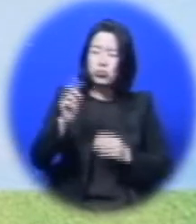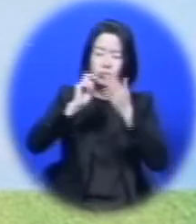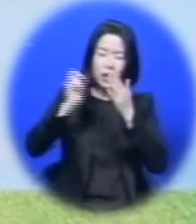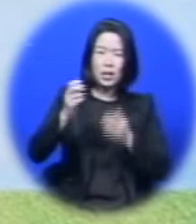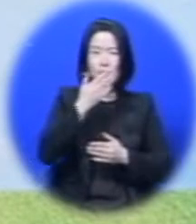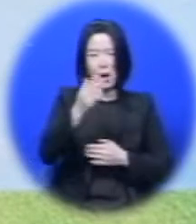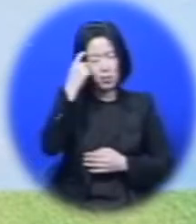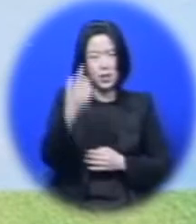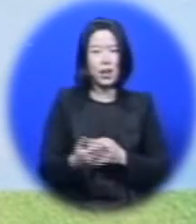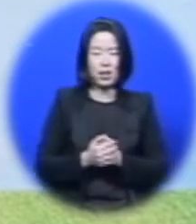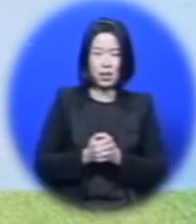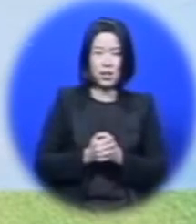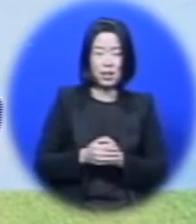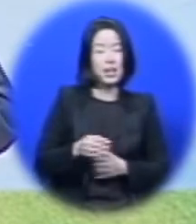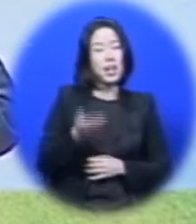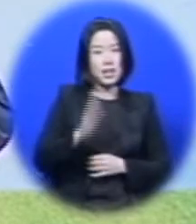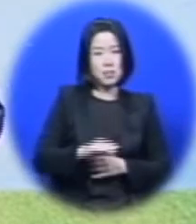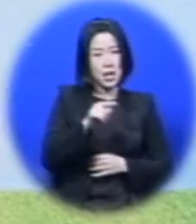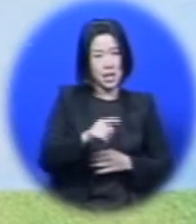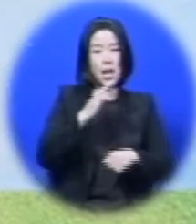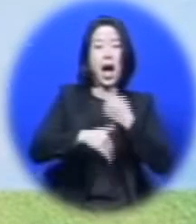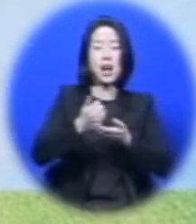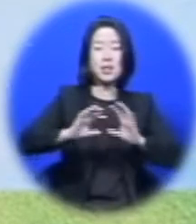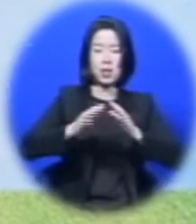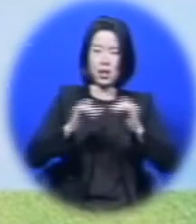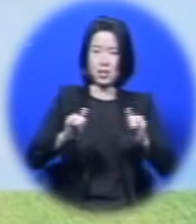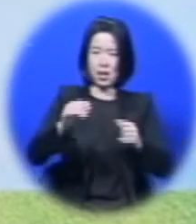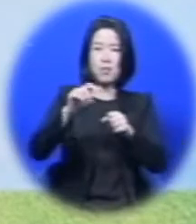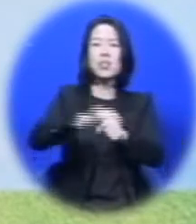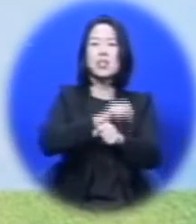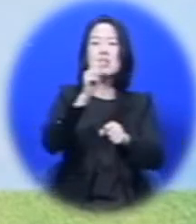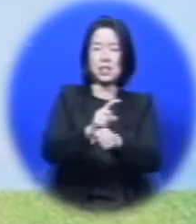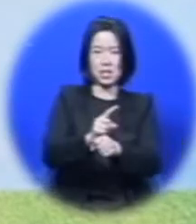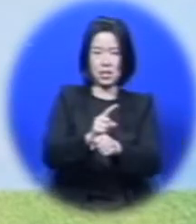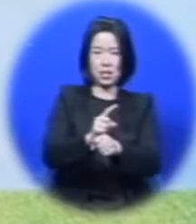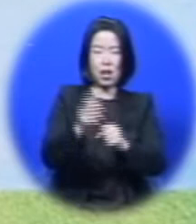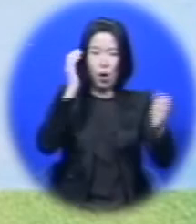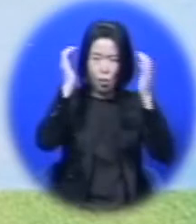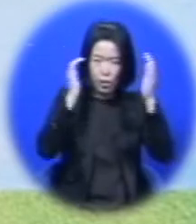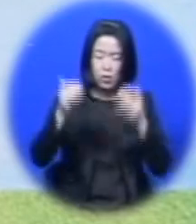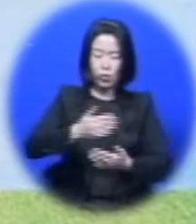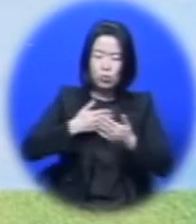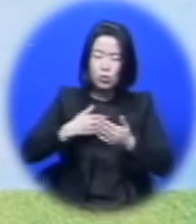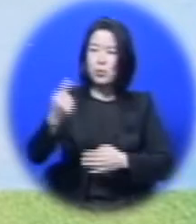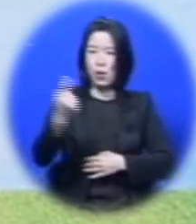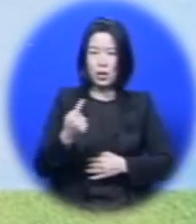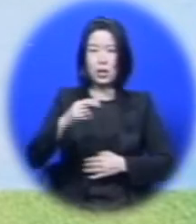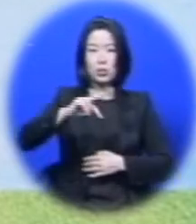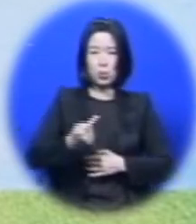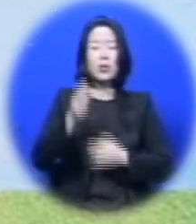찬양입니까? 하나님의 나라 사람의 특징이에요. 고난이 오고 두려운 일이 닥쳐도 찬양하는